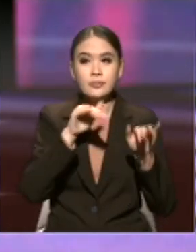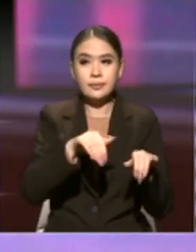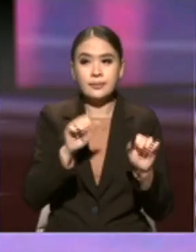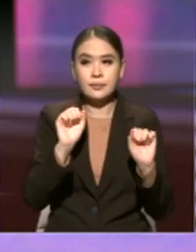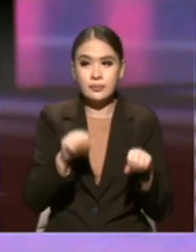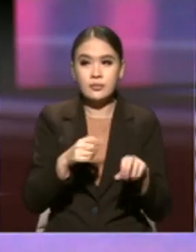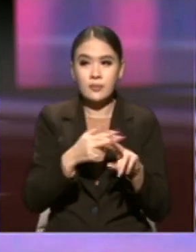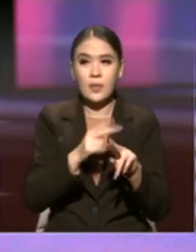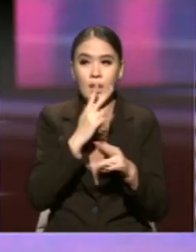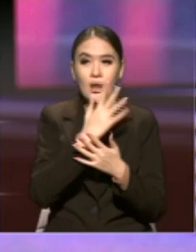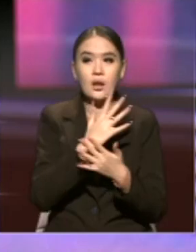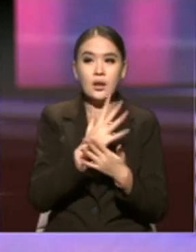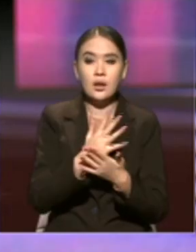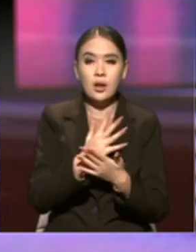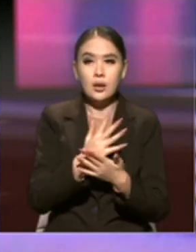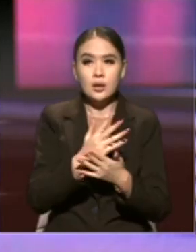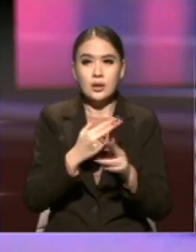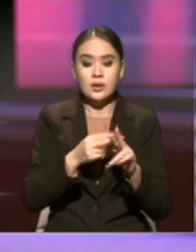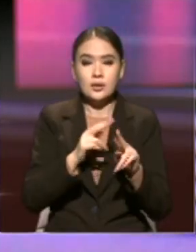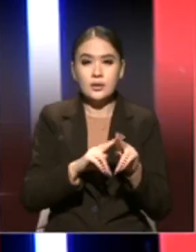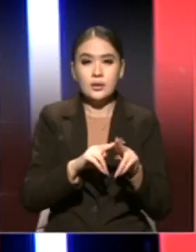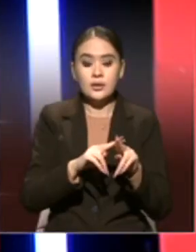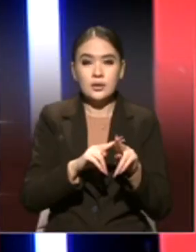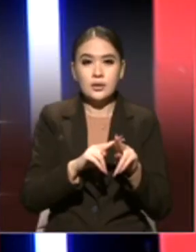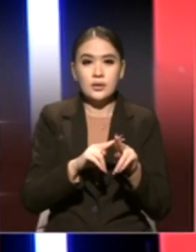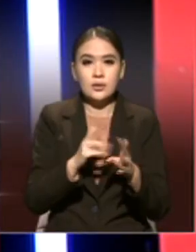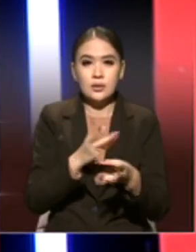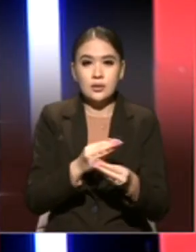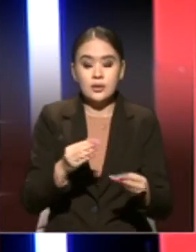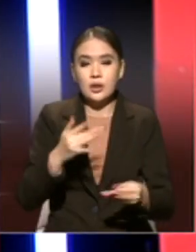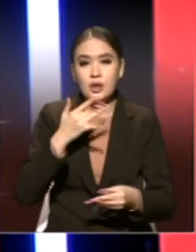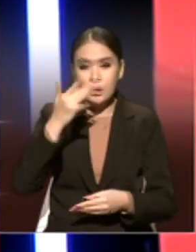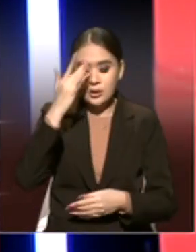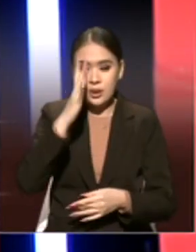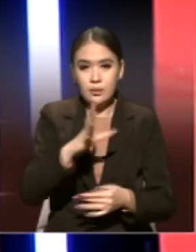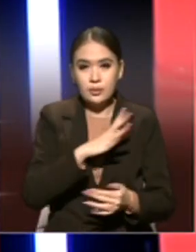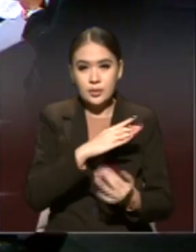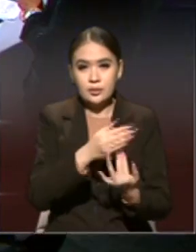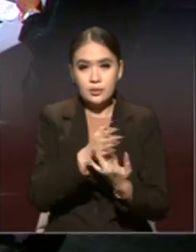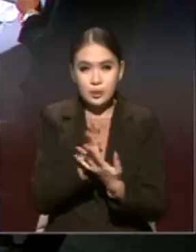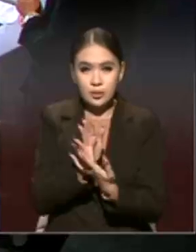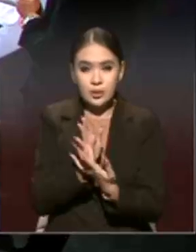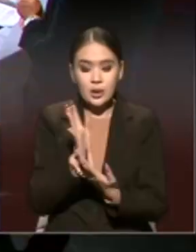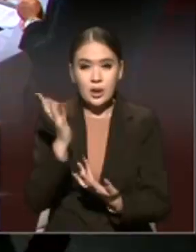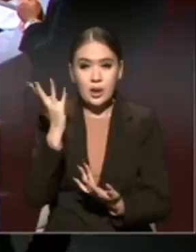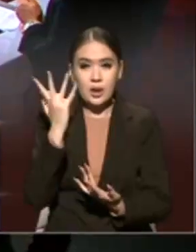бар. Алғашқы легін біз міне көктемгі күні жазда бөлдік. Былтыр